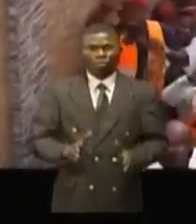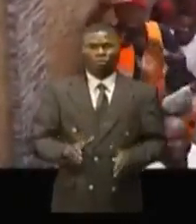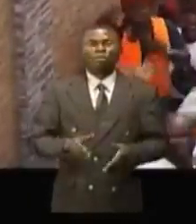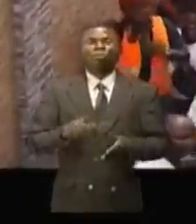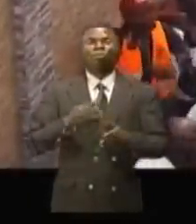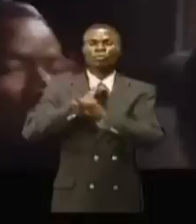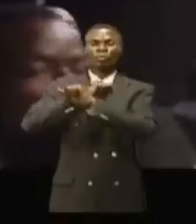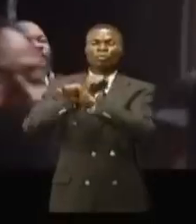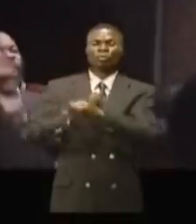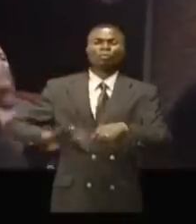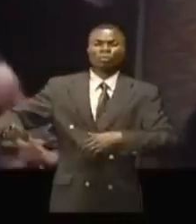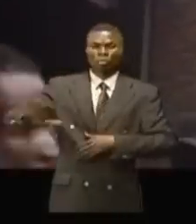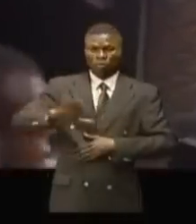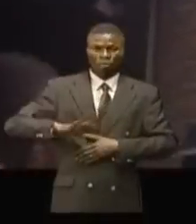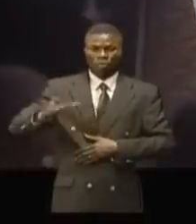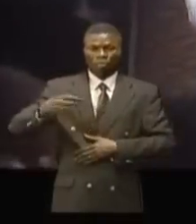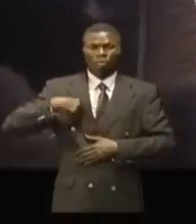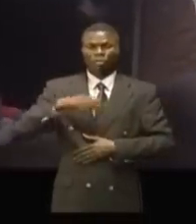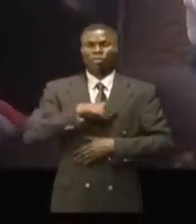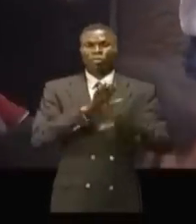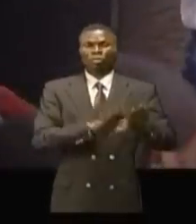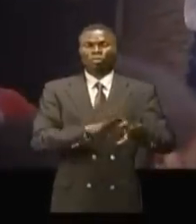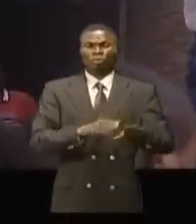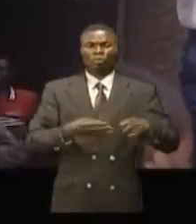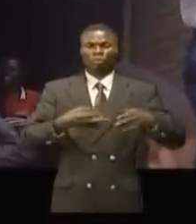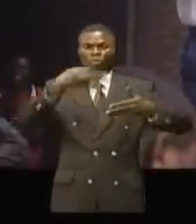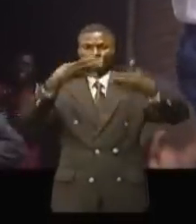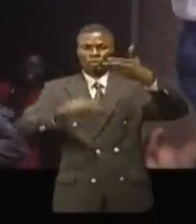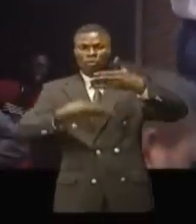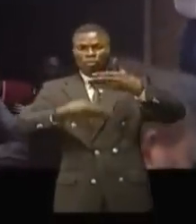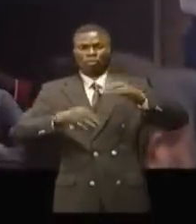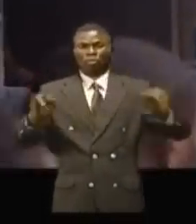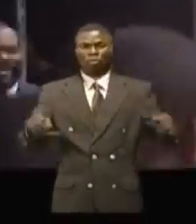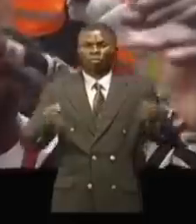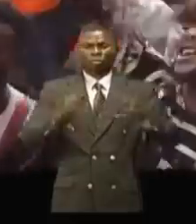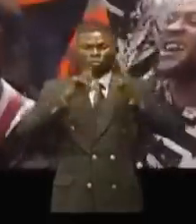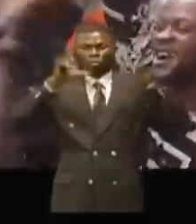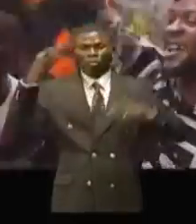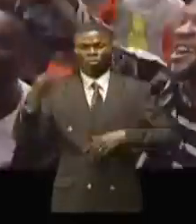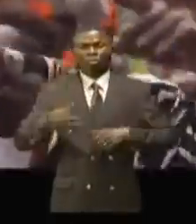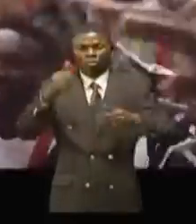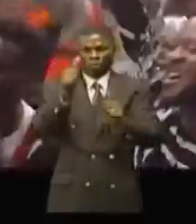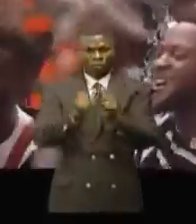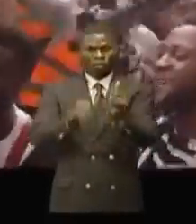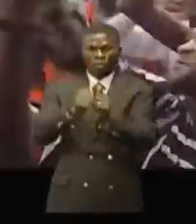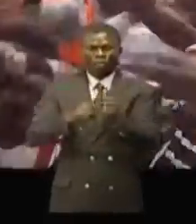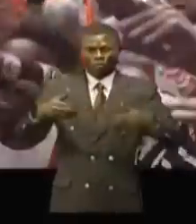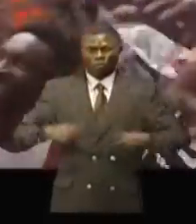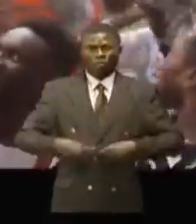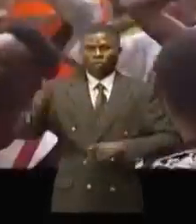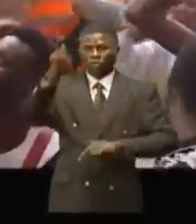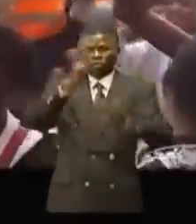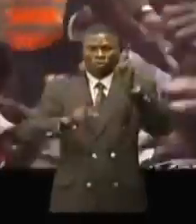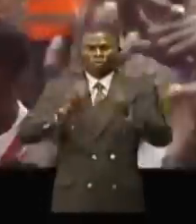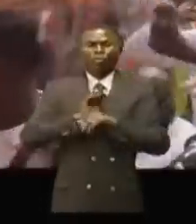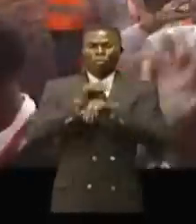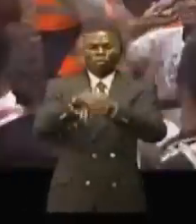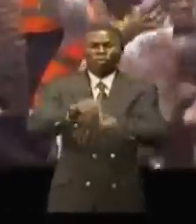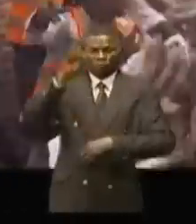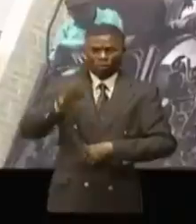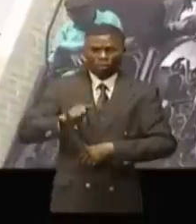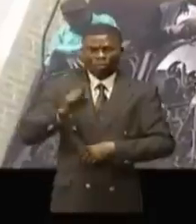de la nation. Alors que nous attendons les 9e Jeux de la francophonie, chaque jeune, comme citoyen, doit contribuer à